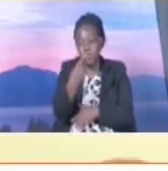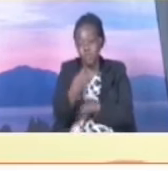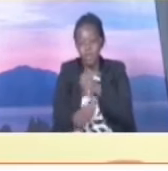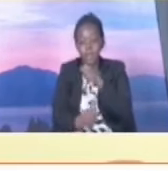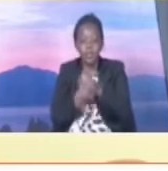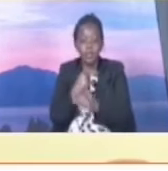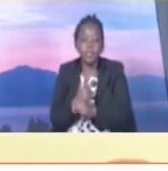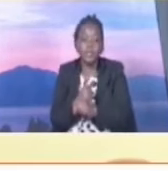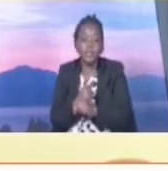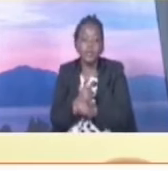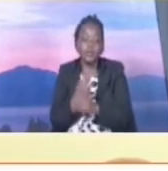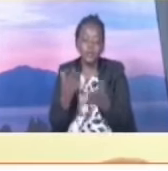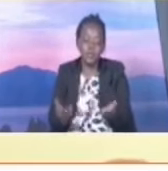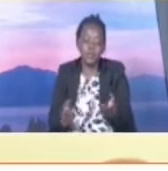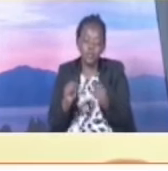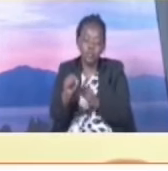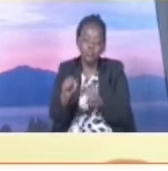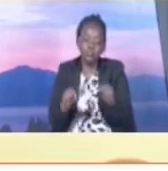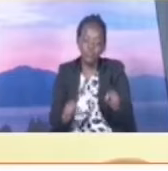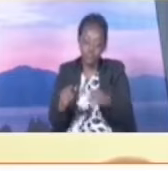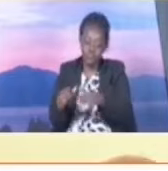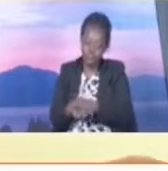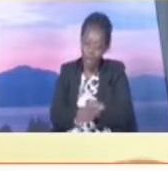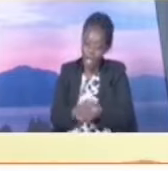31 ng'ali ku ngoma ya Buganda alambula.